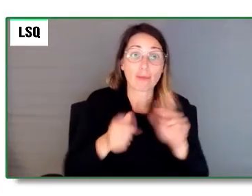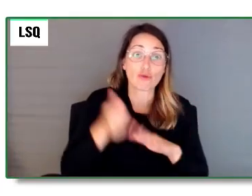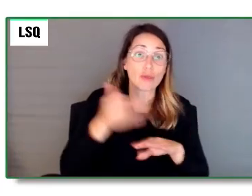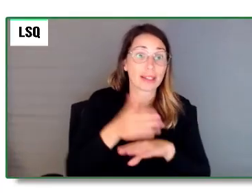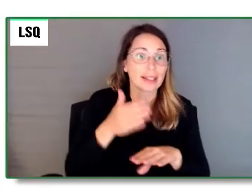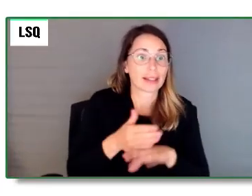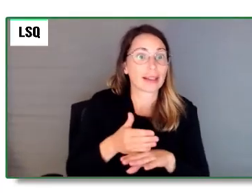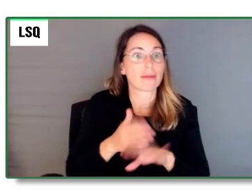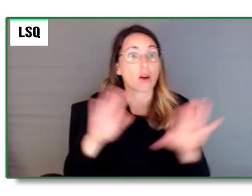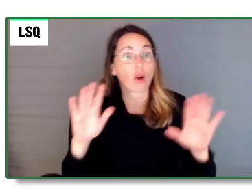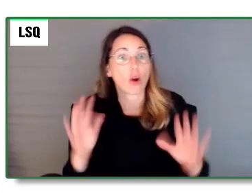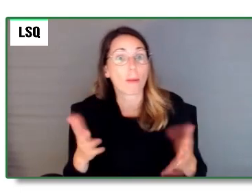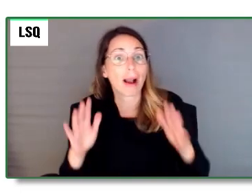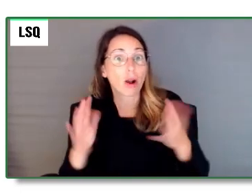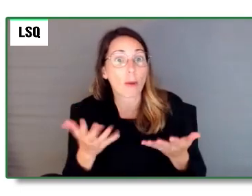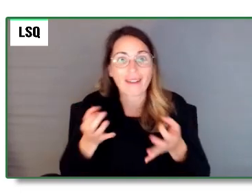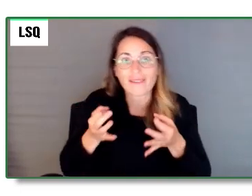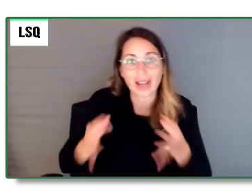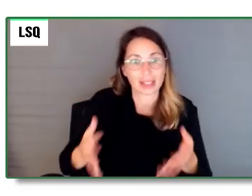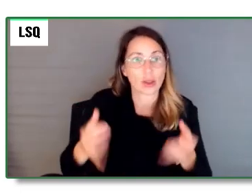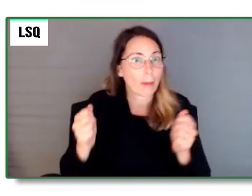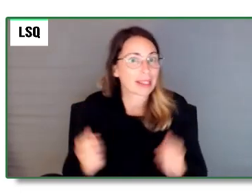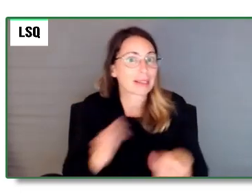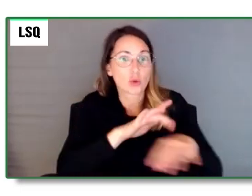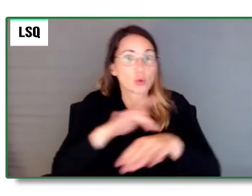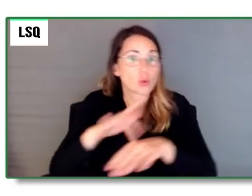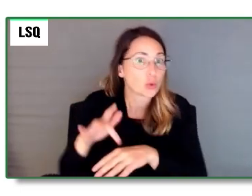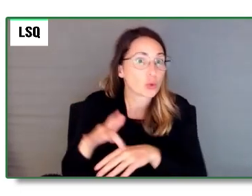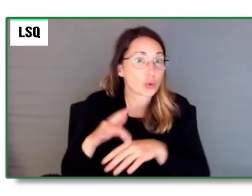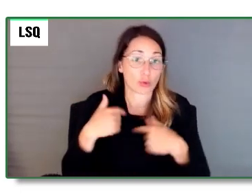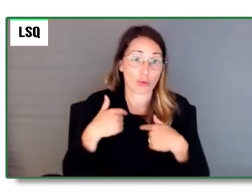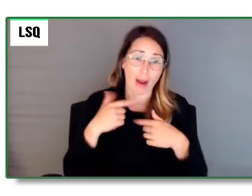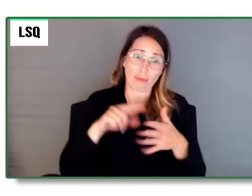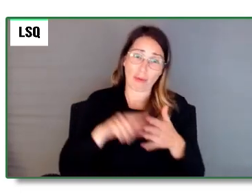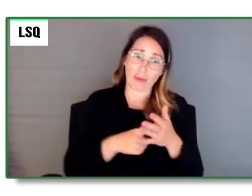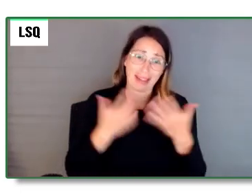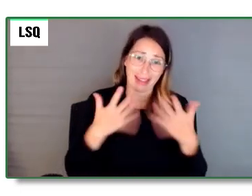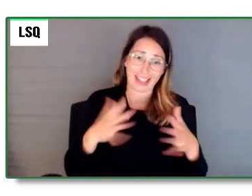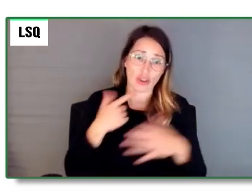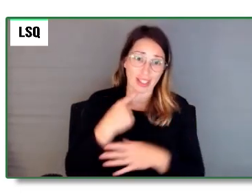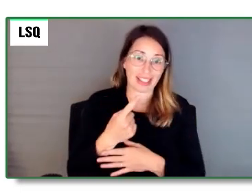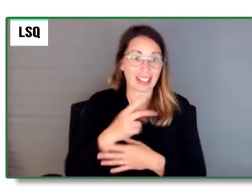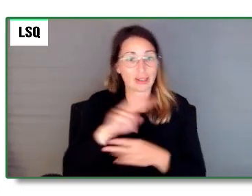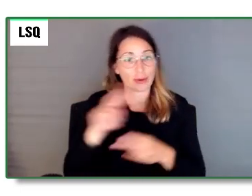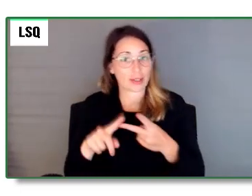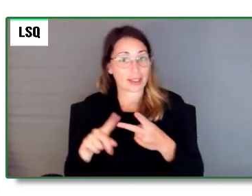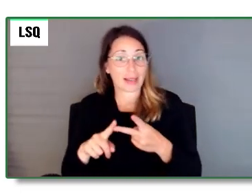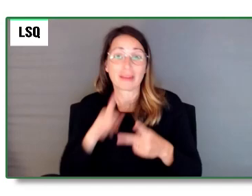les façons par lesquelles on peut passer, dont un que j'ai déjà mentionné et l'autre dont j'en ai parlé. C'est surtout important pour moi.